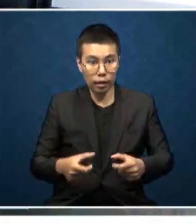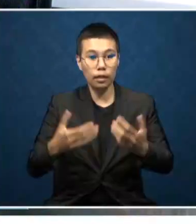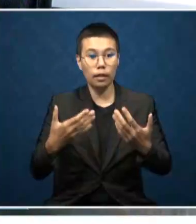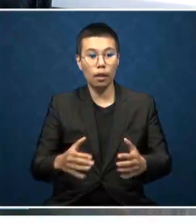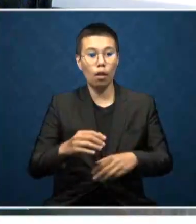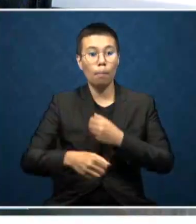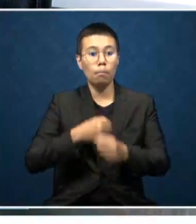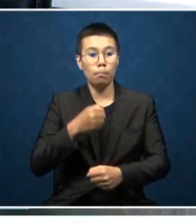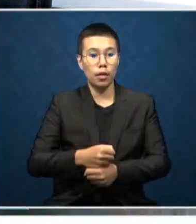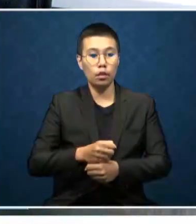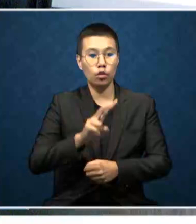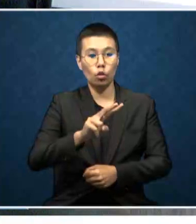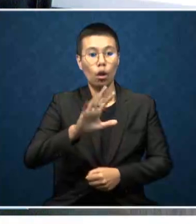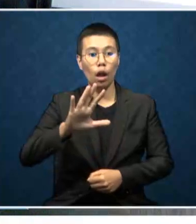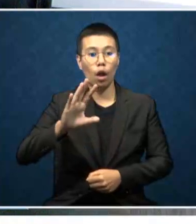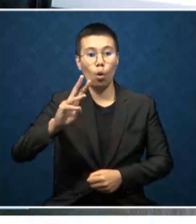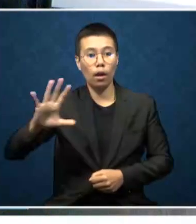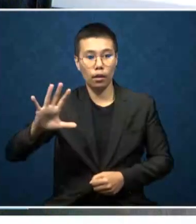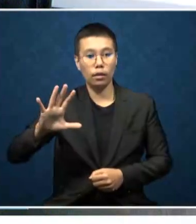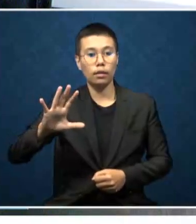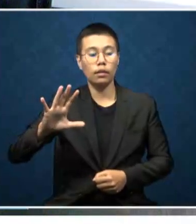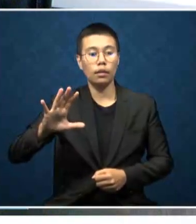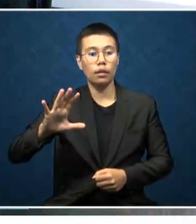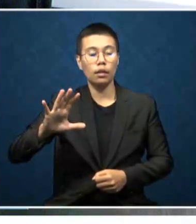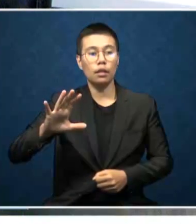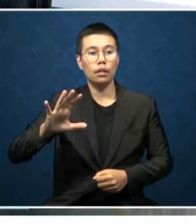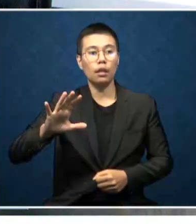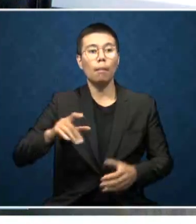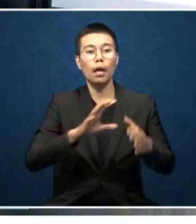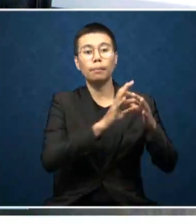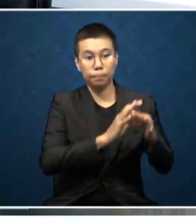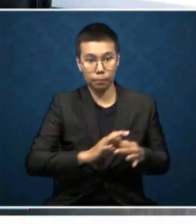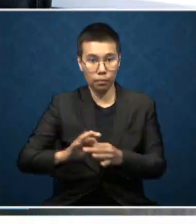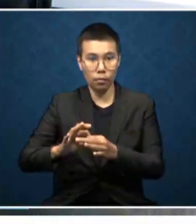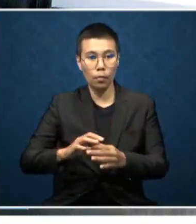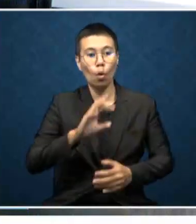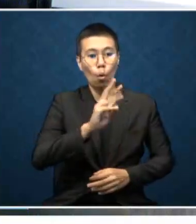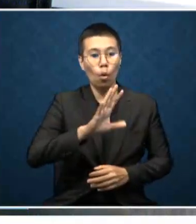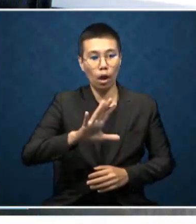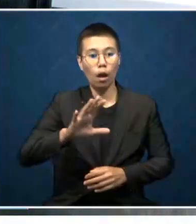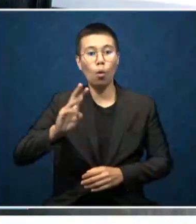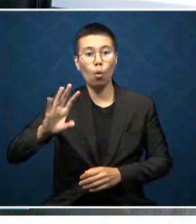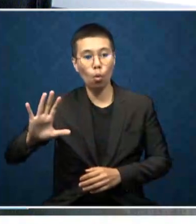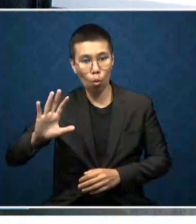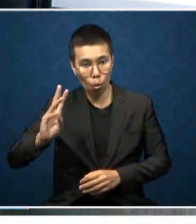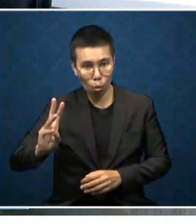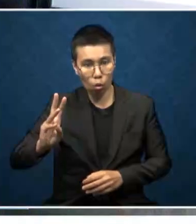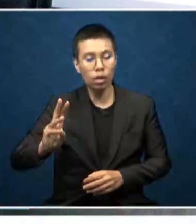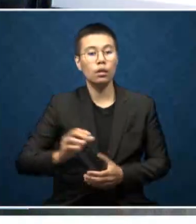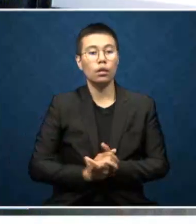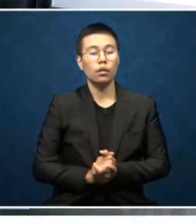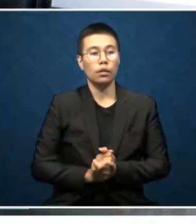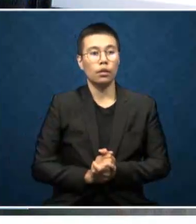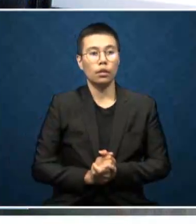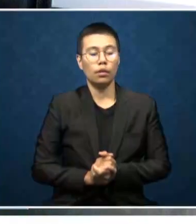งานของปี2565มันก็จึงคาบเกี่ยวกันระหว่าง 65และ 66ก็ขออนุญาตที่จะทราบความ